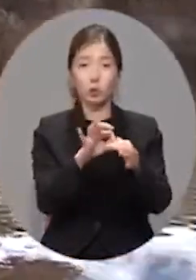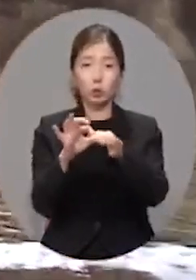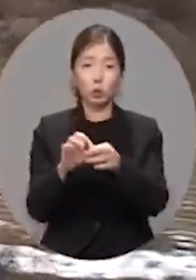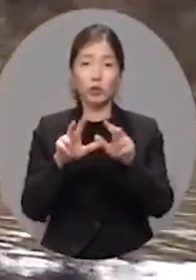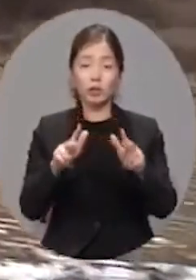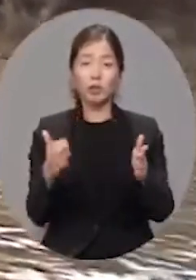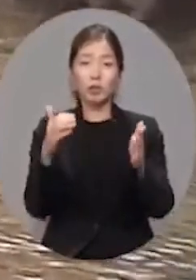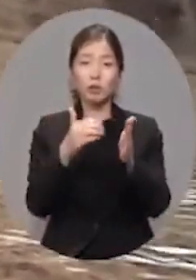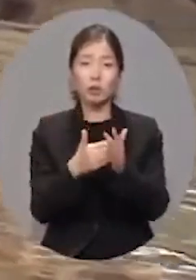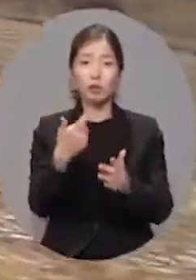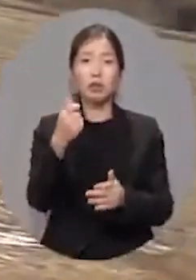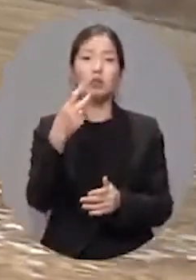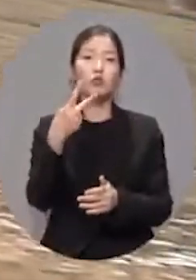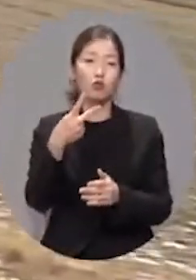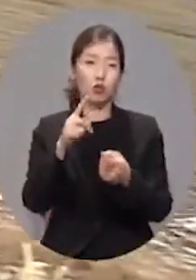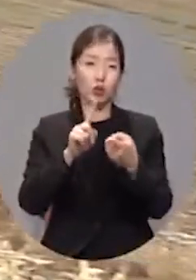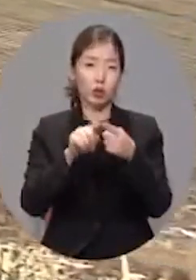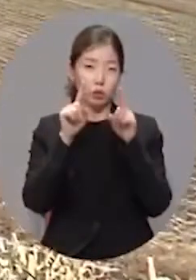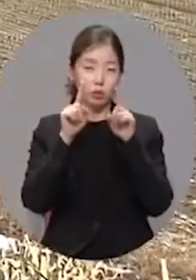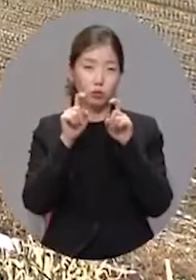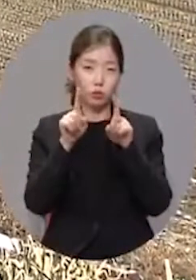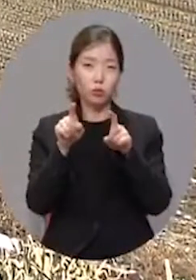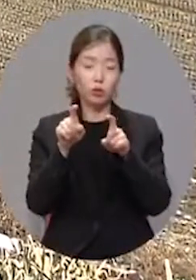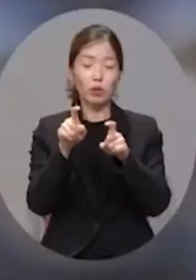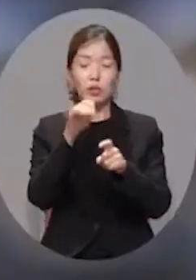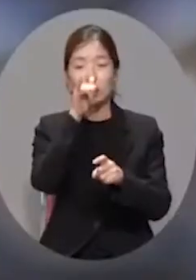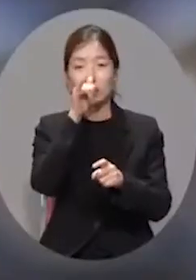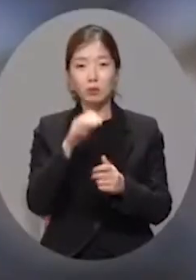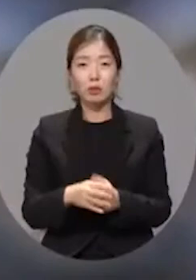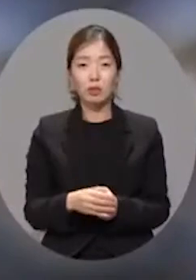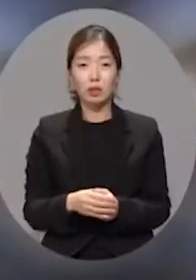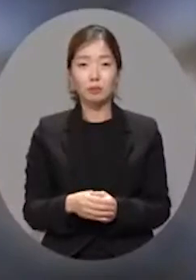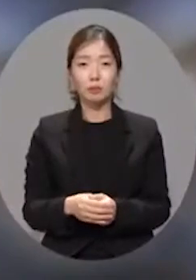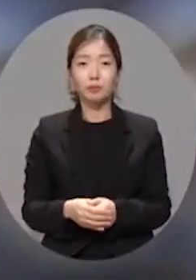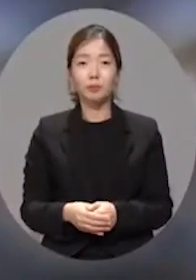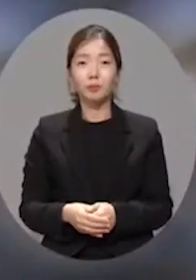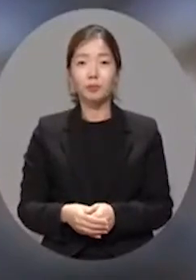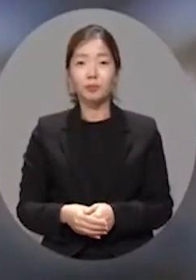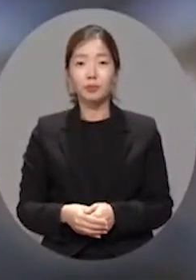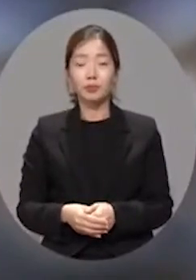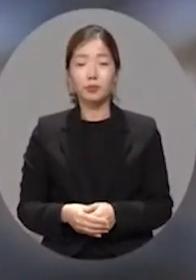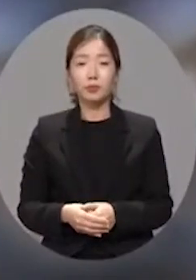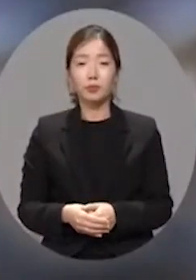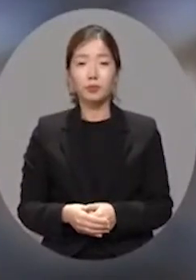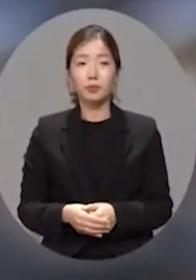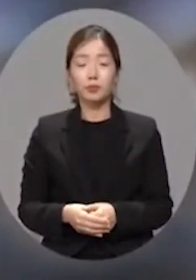지금까지 62건의 투기 의심 사례를 파악했습니다. MBC 뉴스 한범수입니다.